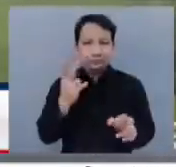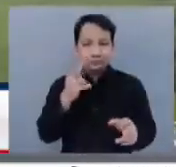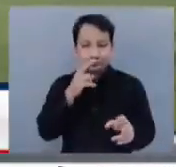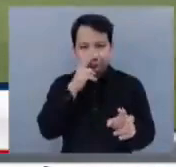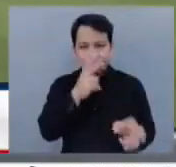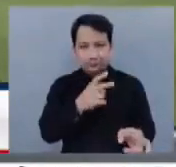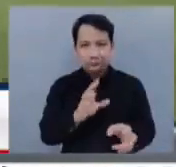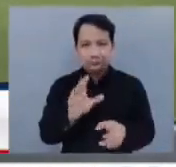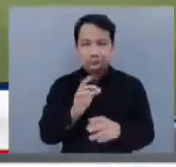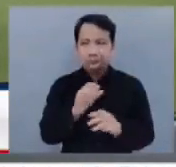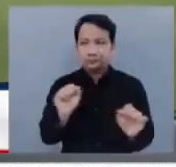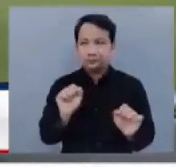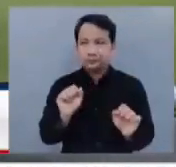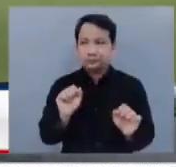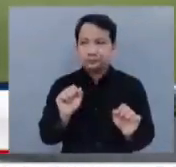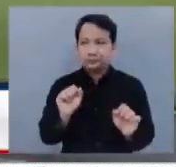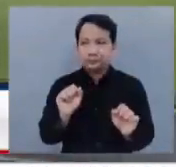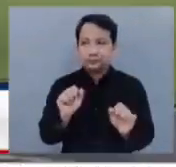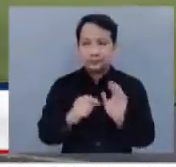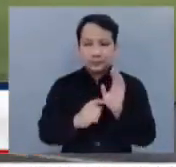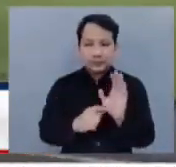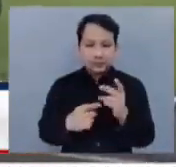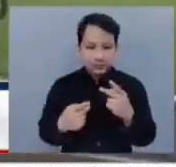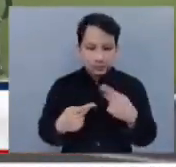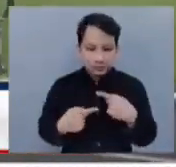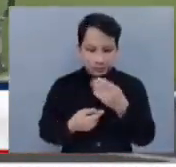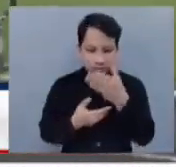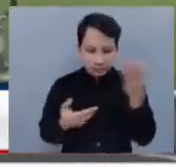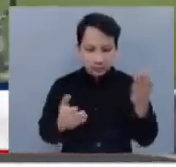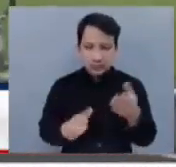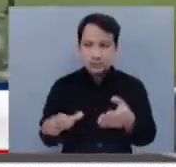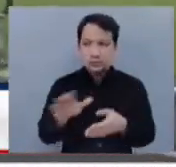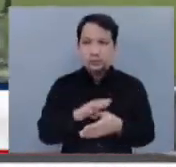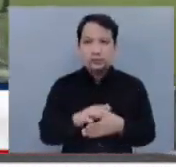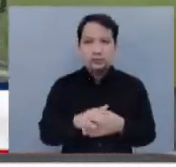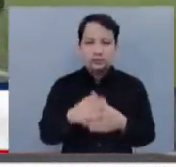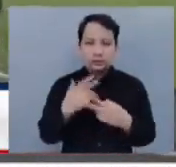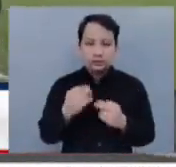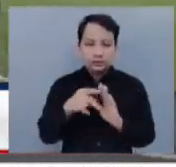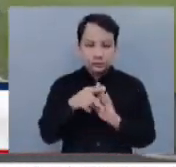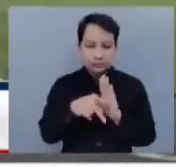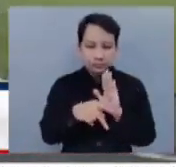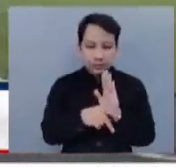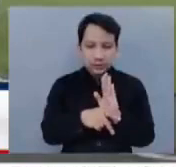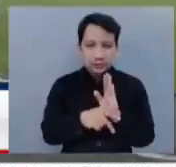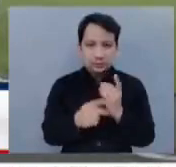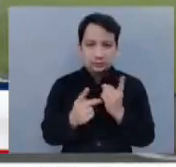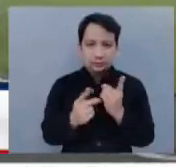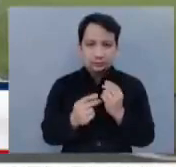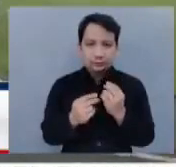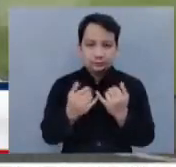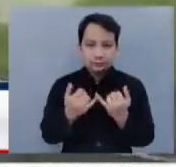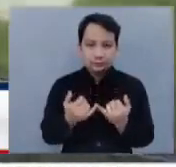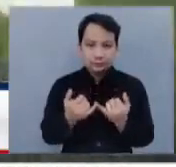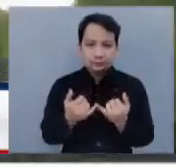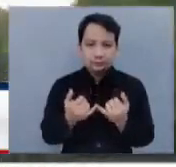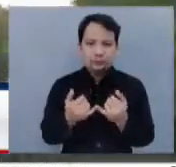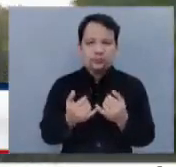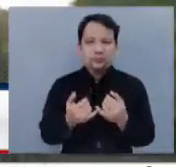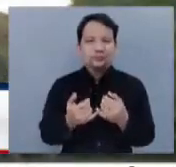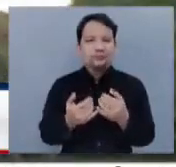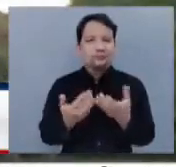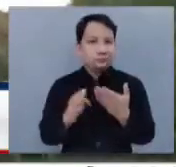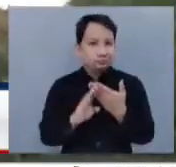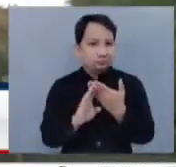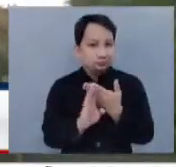na ipinatutupad at merong health protocols na ipinatutupad. Ngayon pong medyo lumuluwag-luwag na yung ating